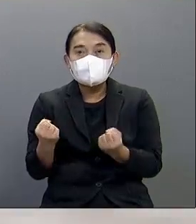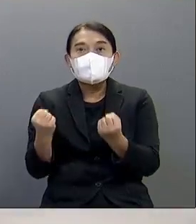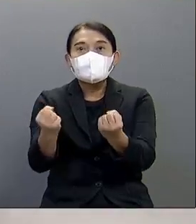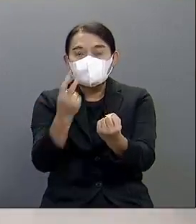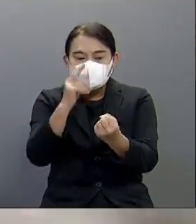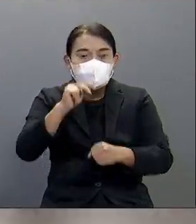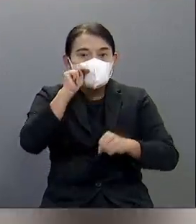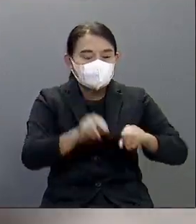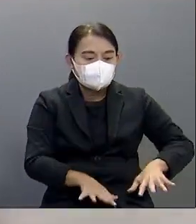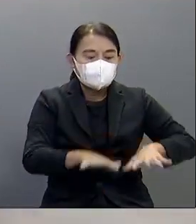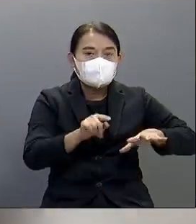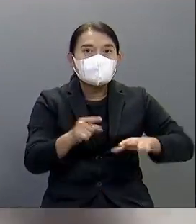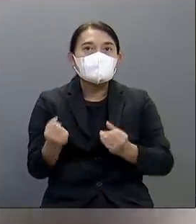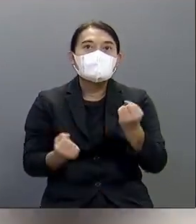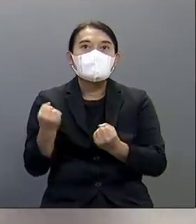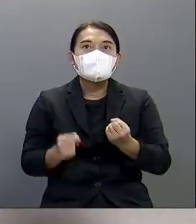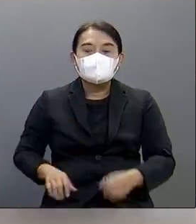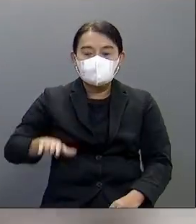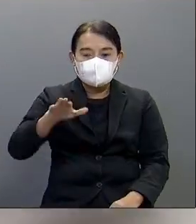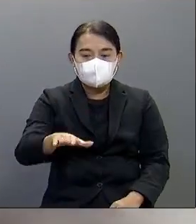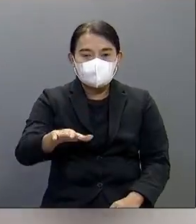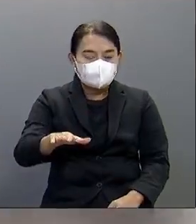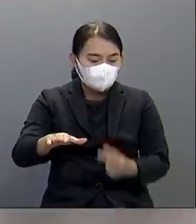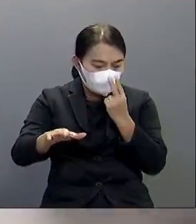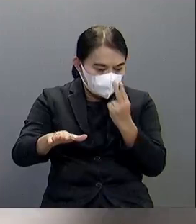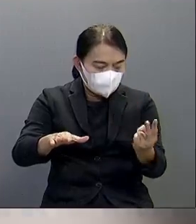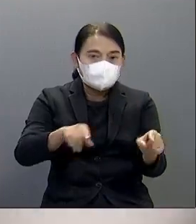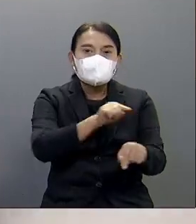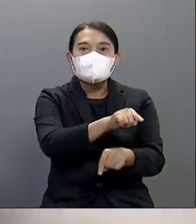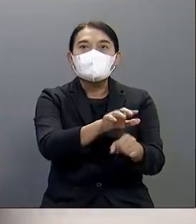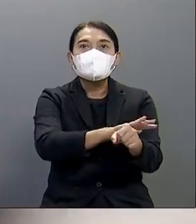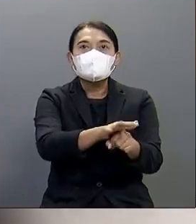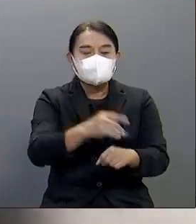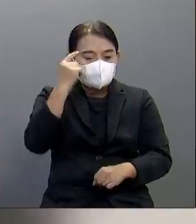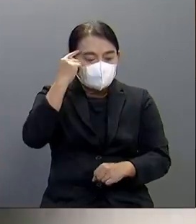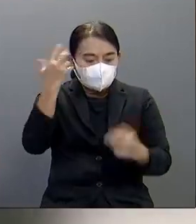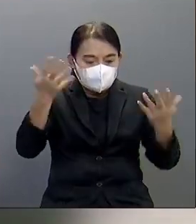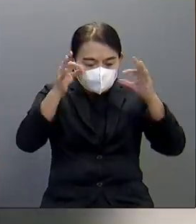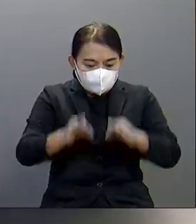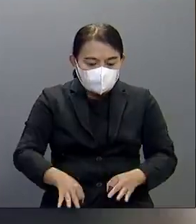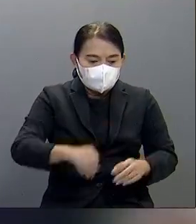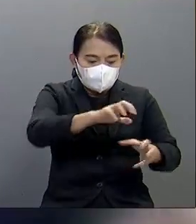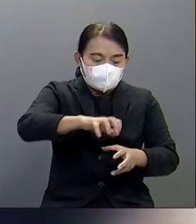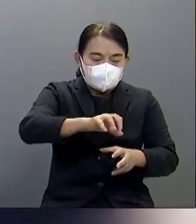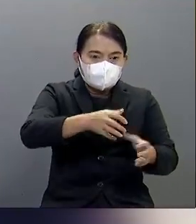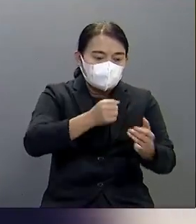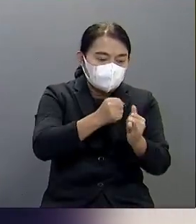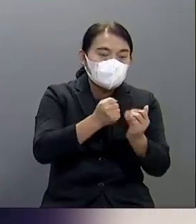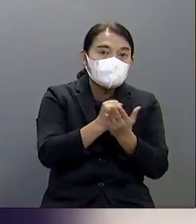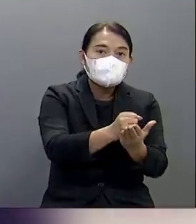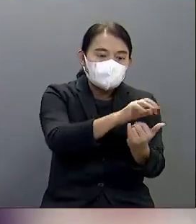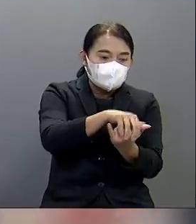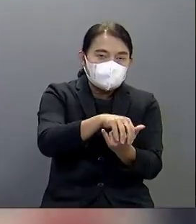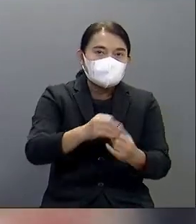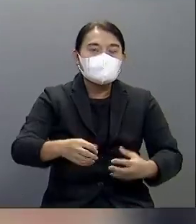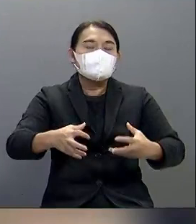น้ำท่วมหนักก็เลยจอดรถแล้วไปประสบเหตุพอดีตัดสินใจเข้าไปช่วยน้องแล้วก็โดนไฟช็อตด้วยแต่ตอนนี้อาการ